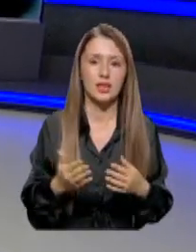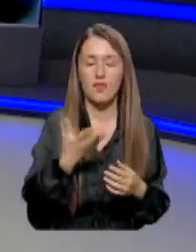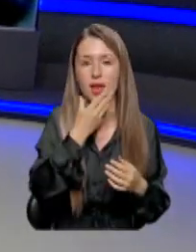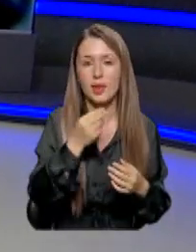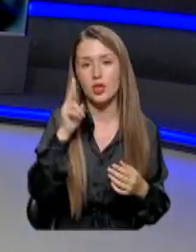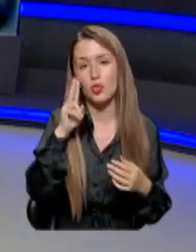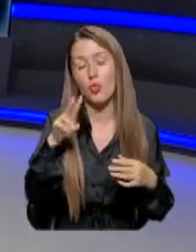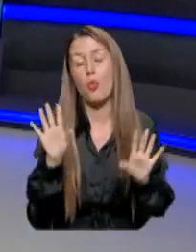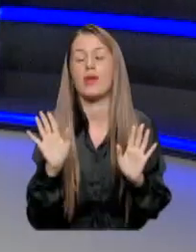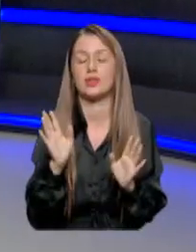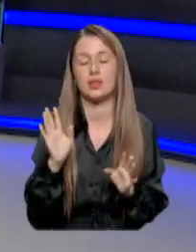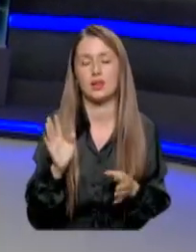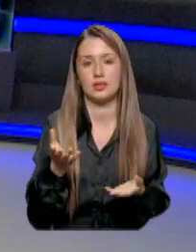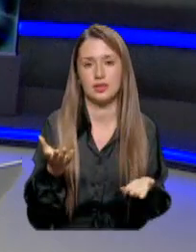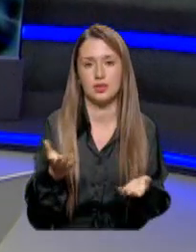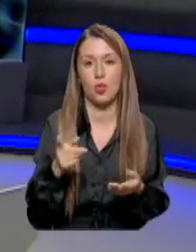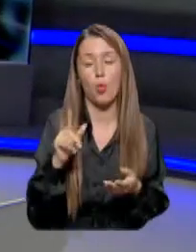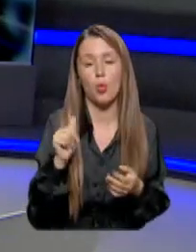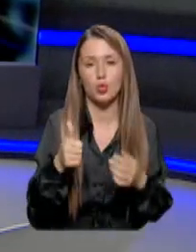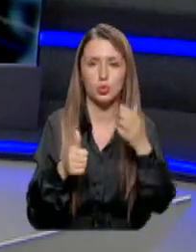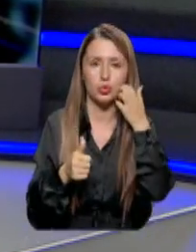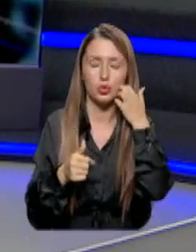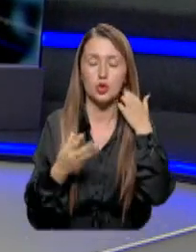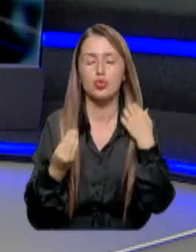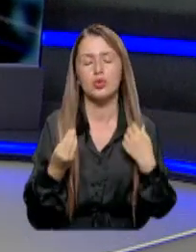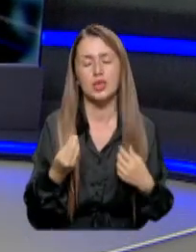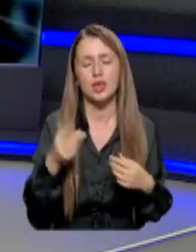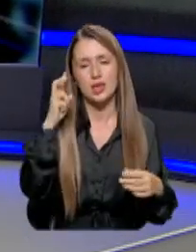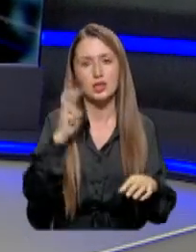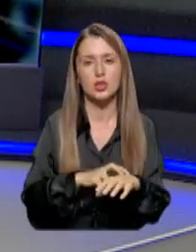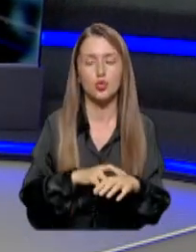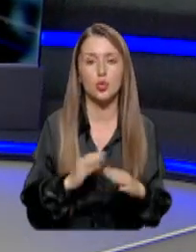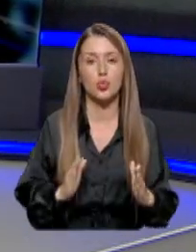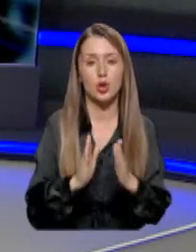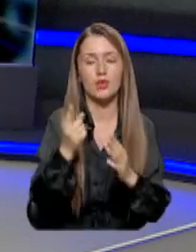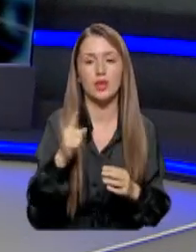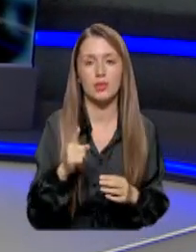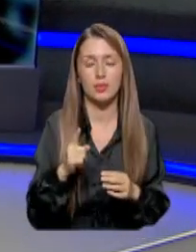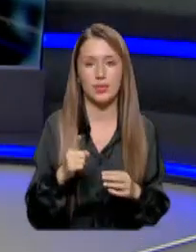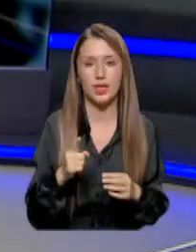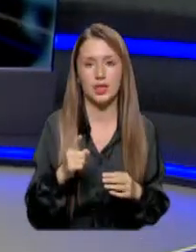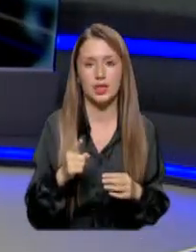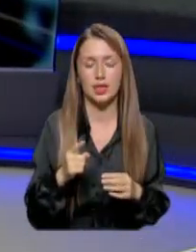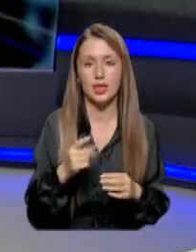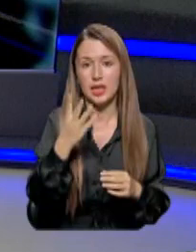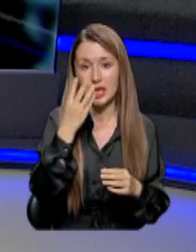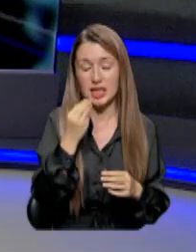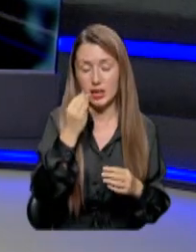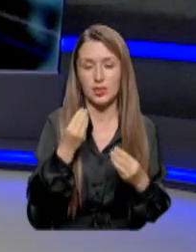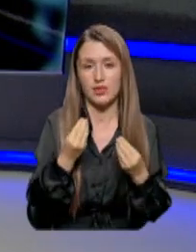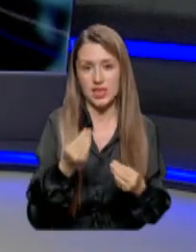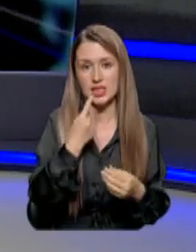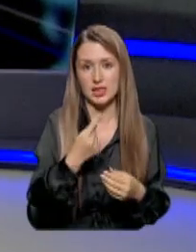emekliyi görmezden geldi. O gün çok iyi hatırlıyorum, muhalefet 1000 lira emekli ikramiyesi